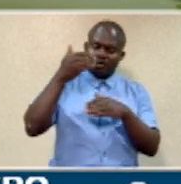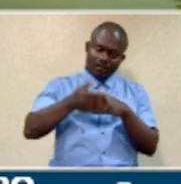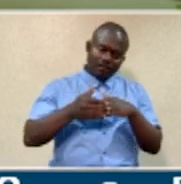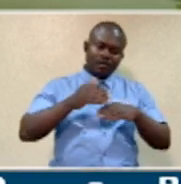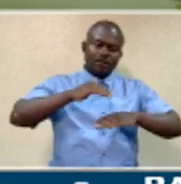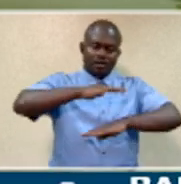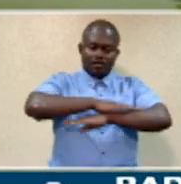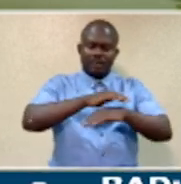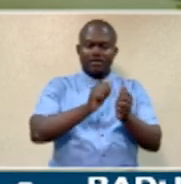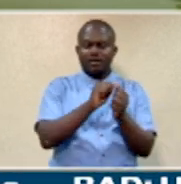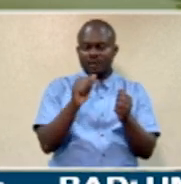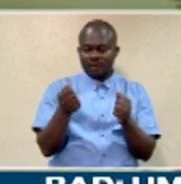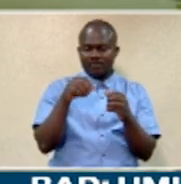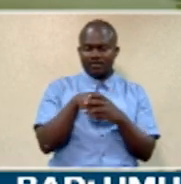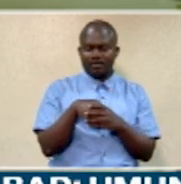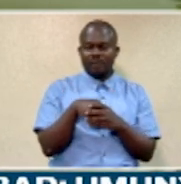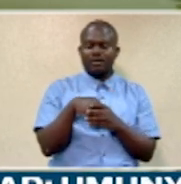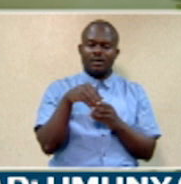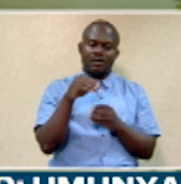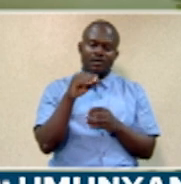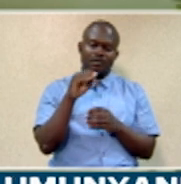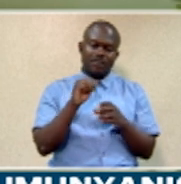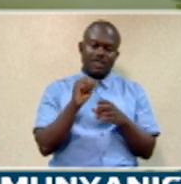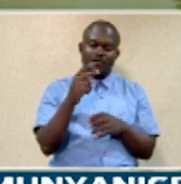y'ameza n'andi hakaba imetero abiri n'ibice bitanu